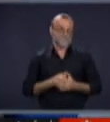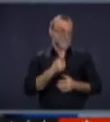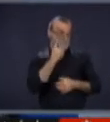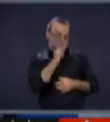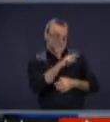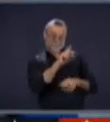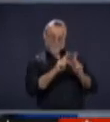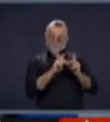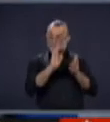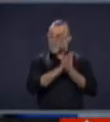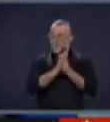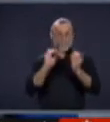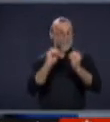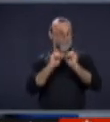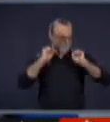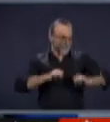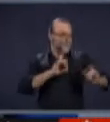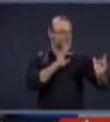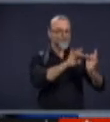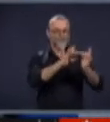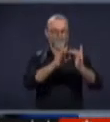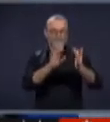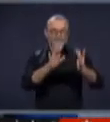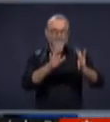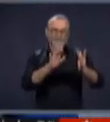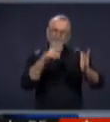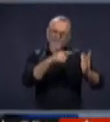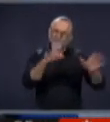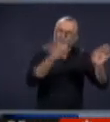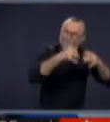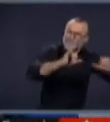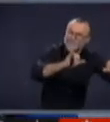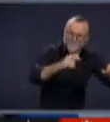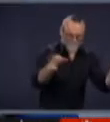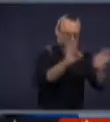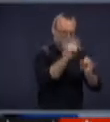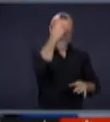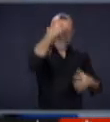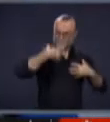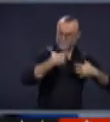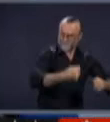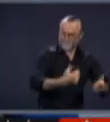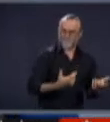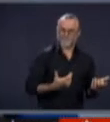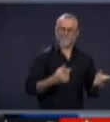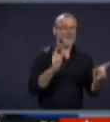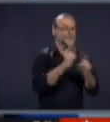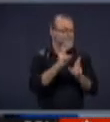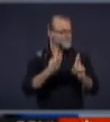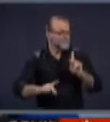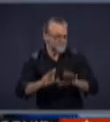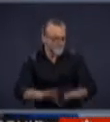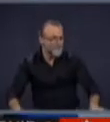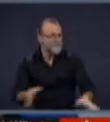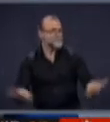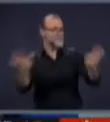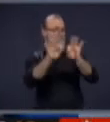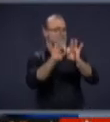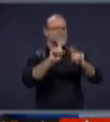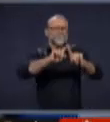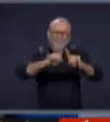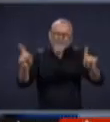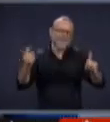Et nous voulons permettre aux gens d'avoir plus de contacts sociaux. Bien sûr, c'est important aussi pour la santé mentale, pour les jeunes